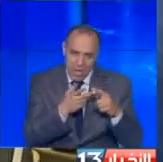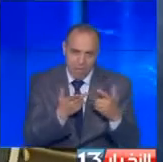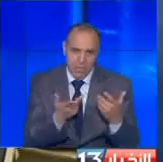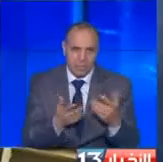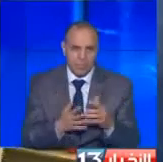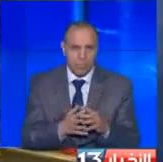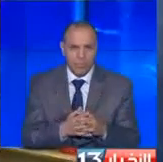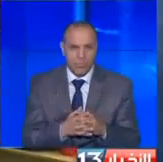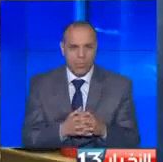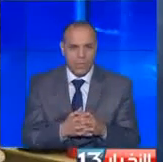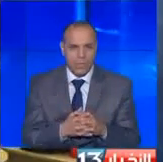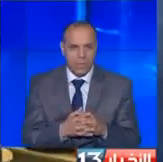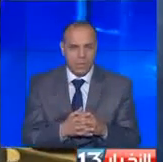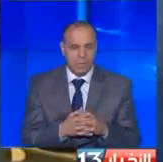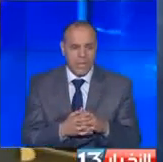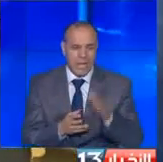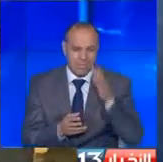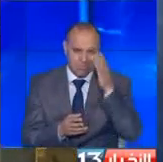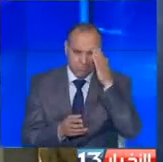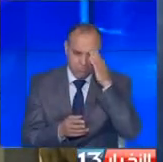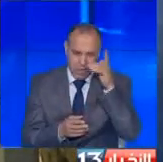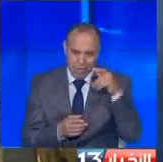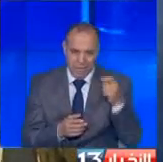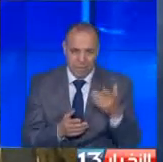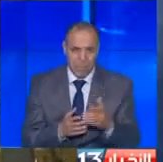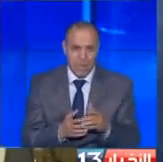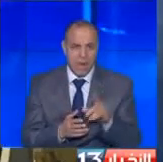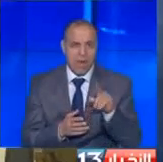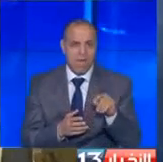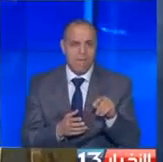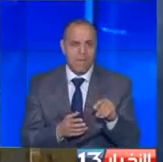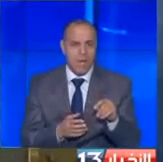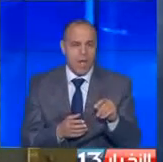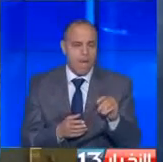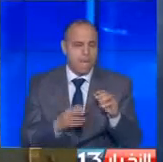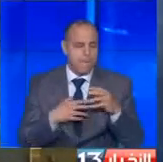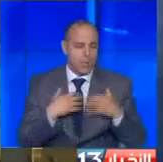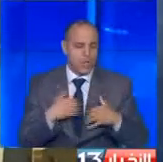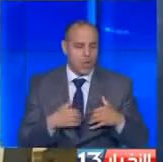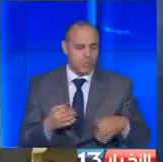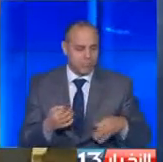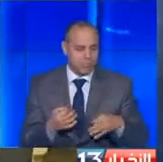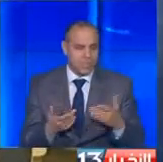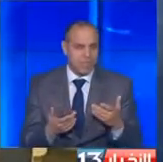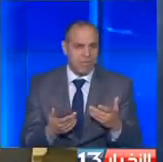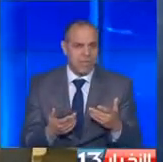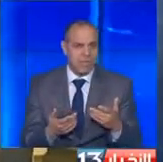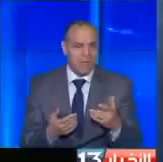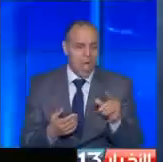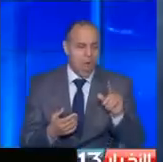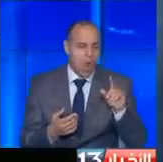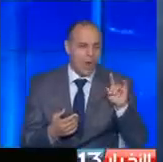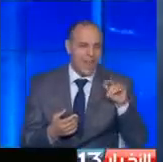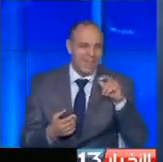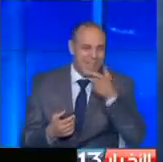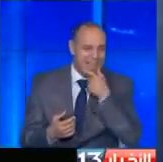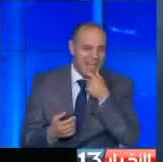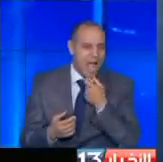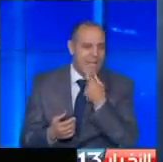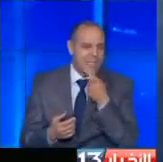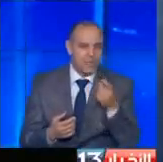سي سون دي بيرات، دونك ثم البونتي روز، ثم لوغالياردي.